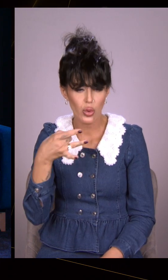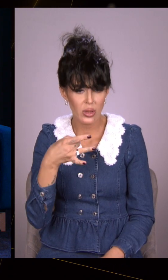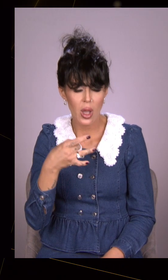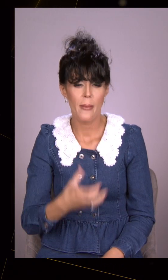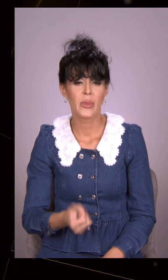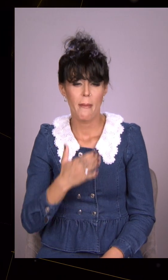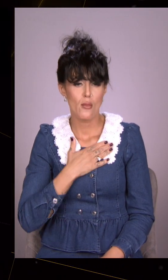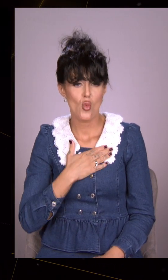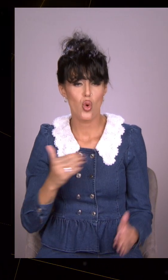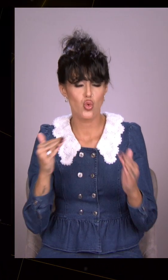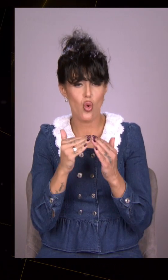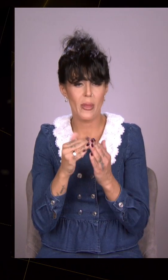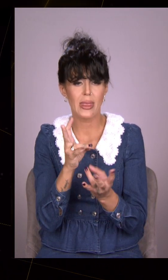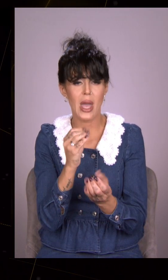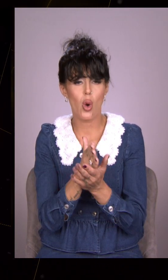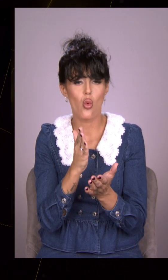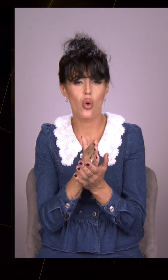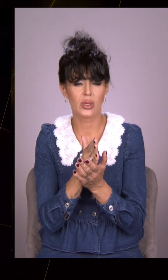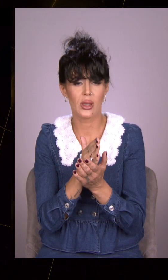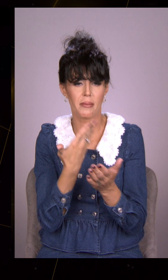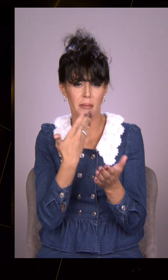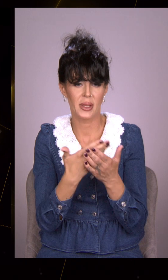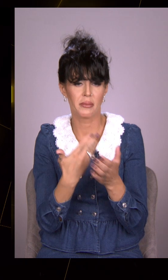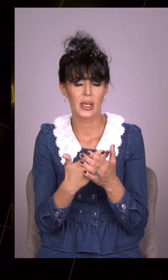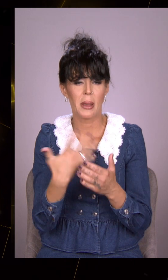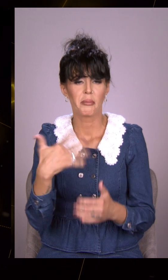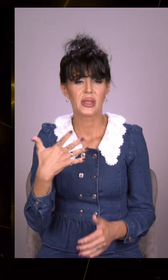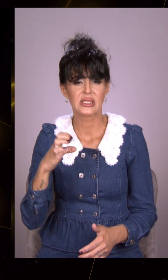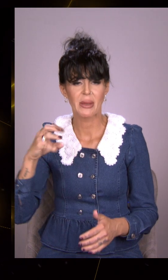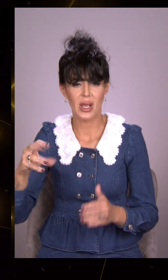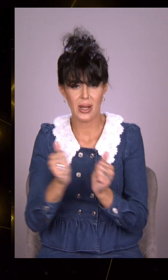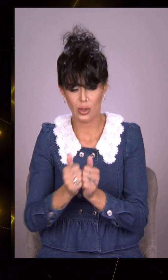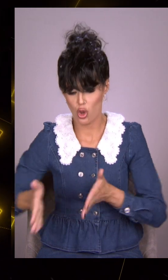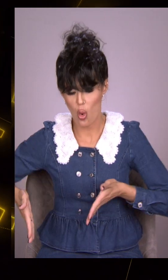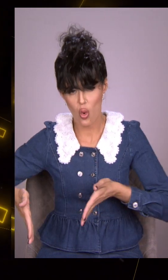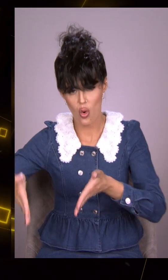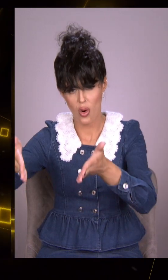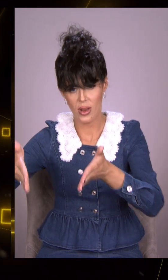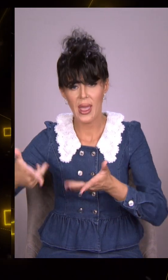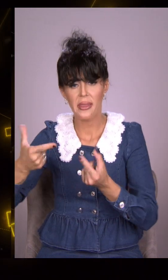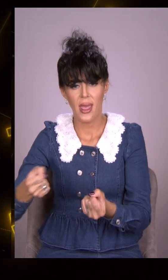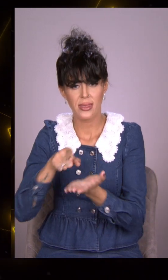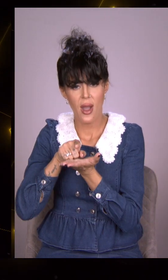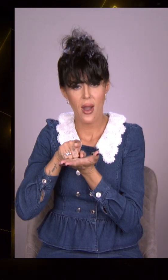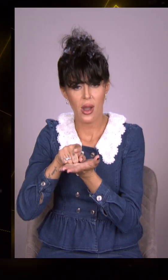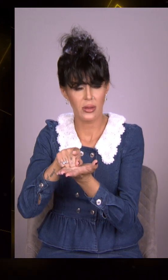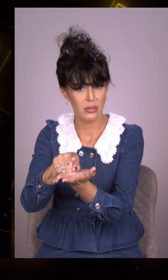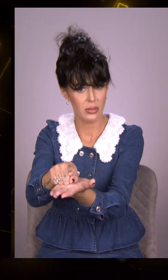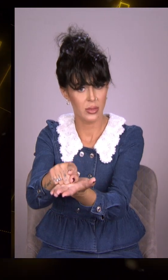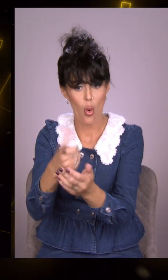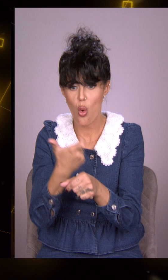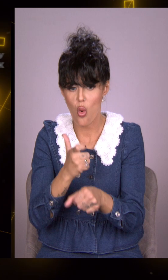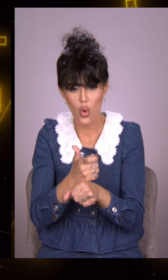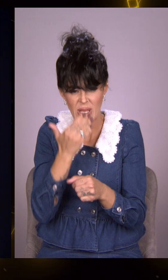Будинок в мене знаходиться буквально 50 сантиметрів від дороги, куди йшли танки. Так близесенько? Так, да, дуже